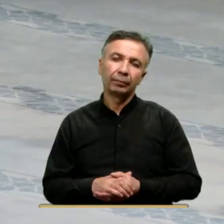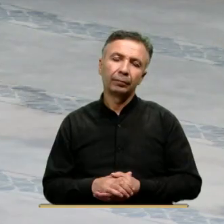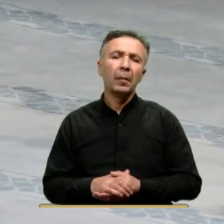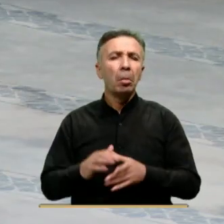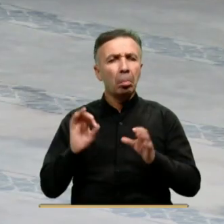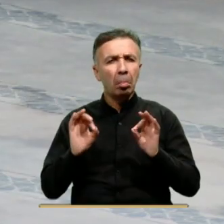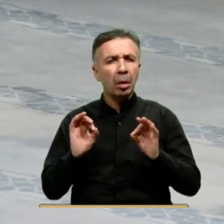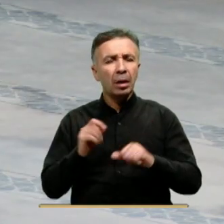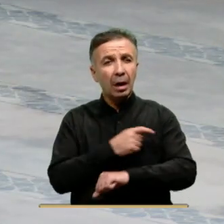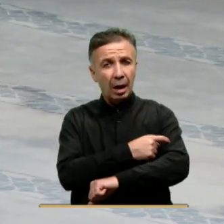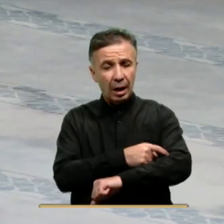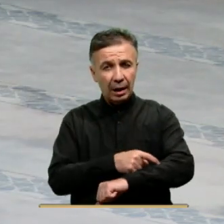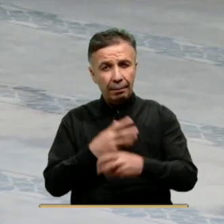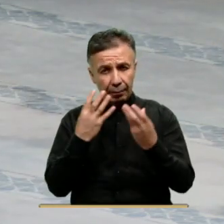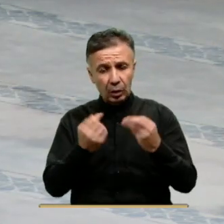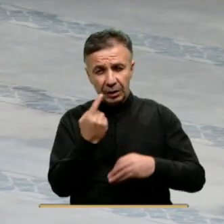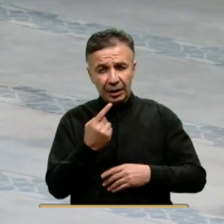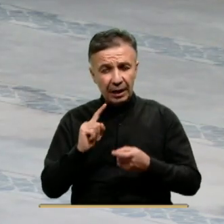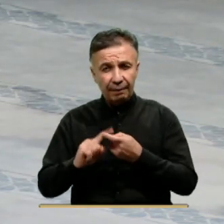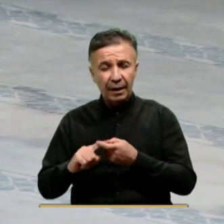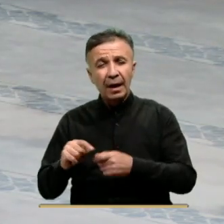muhakkak haramlar ve helaller